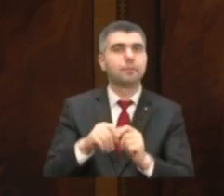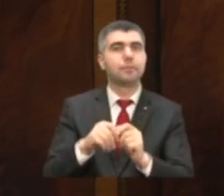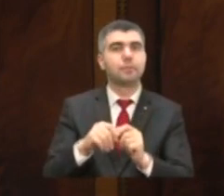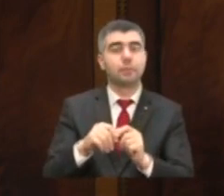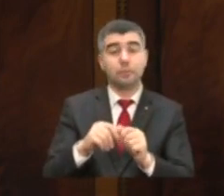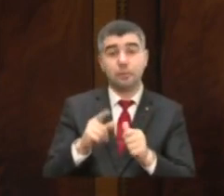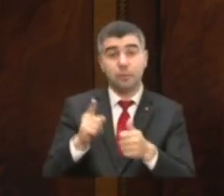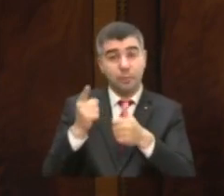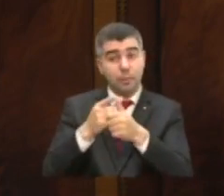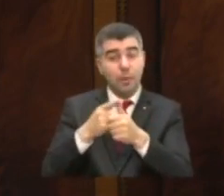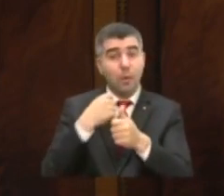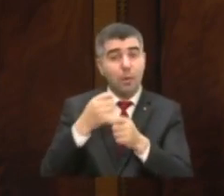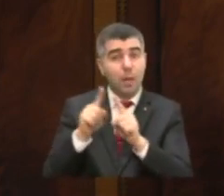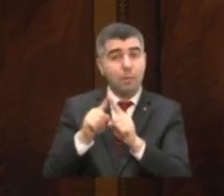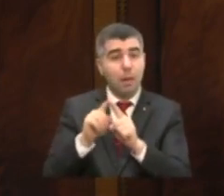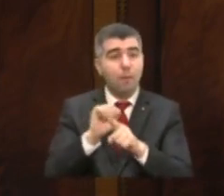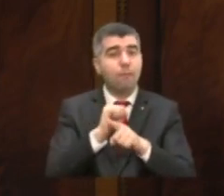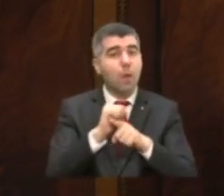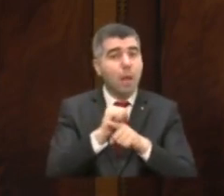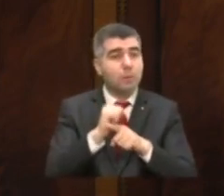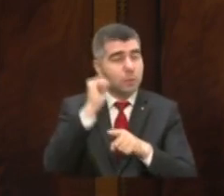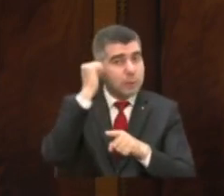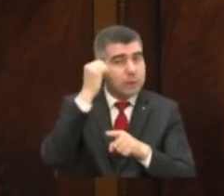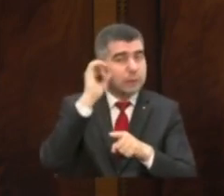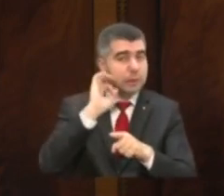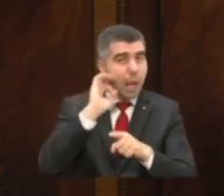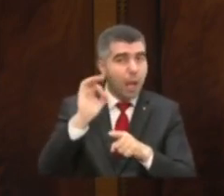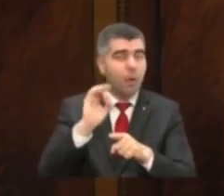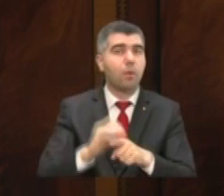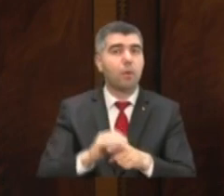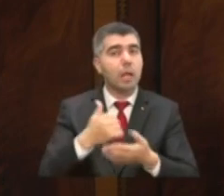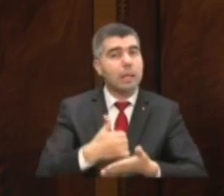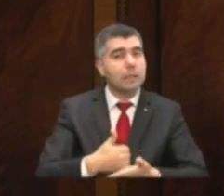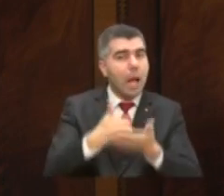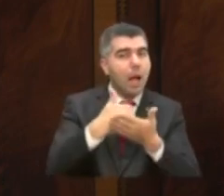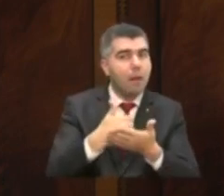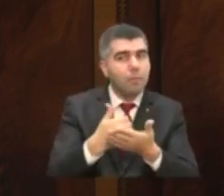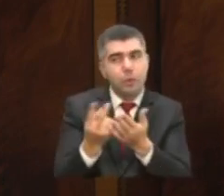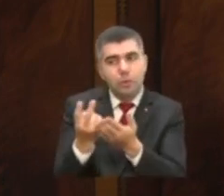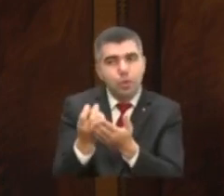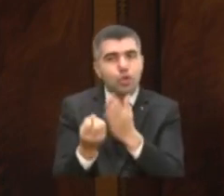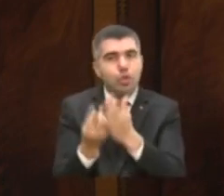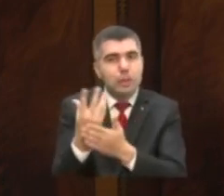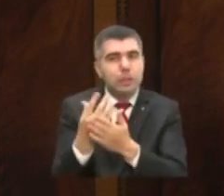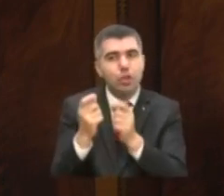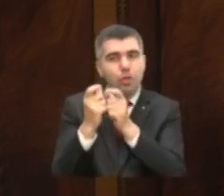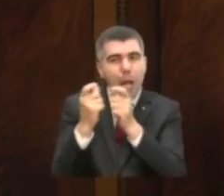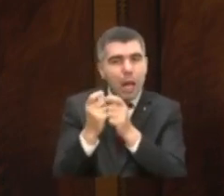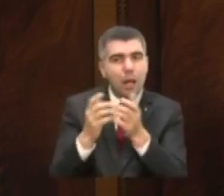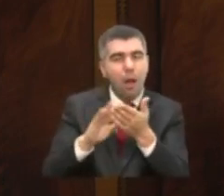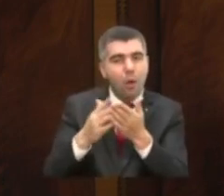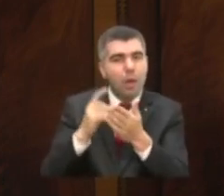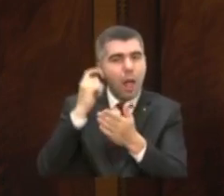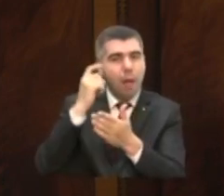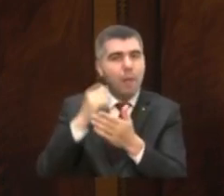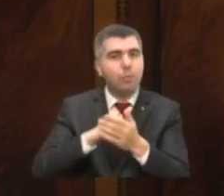الأول تحسين فرص العمل والإدماج الاقتصادي لهم. المحور الثاني هو دعم روح المبادرة المقاولاتية لهؤلاء الشباب